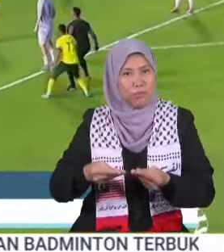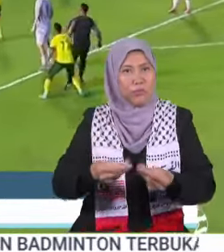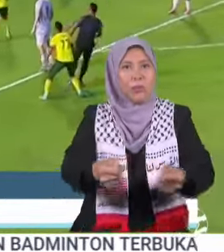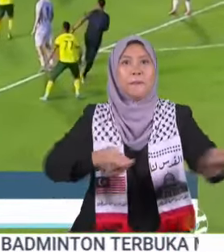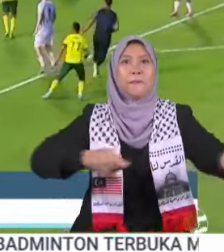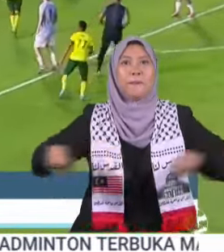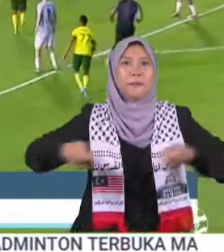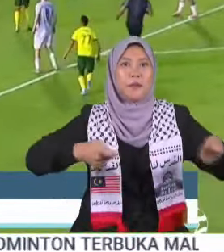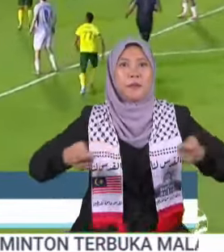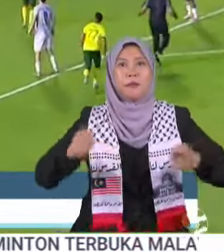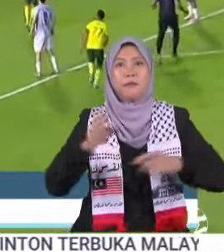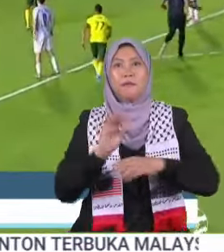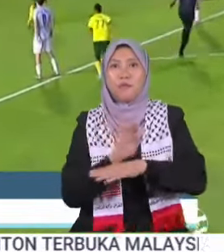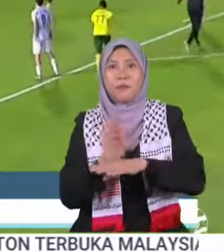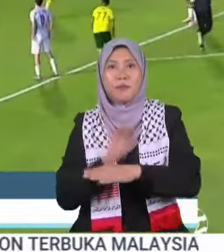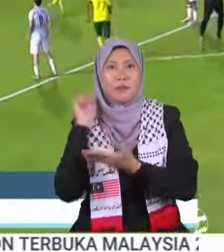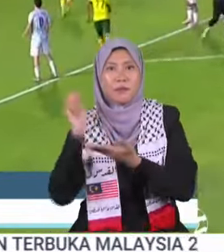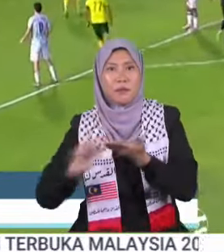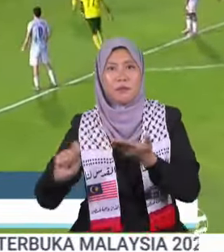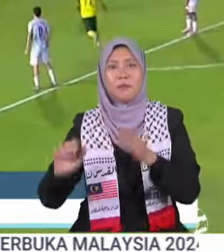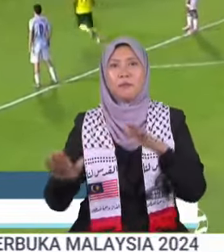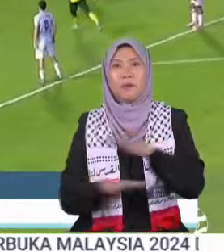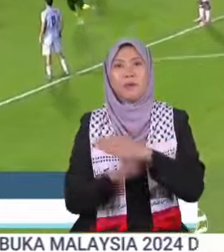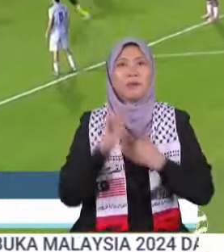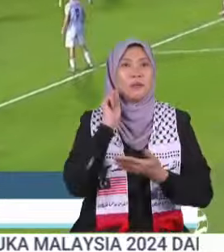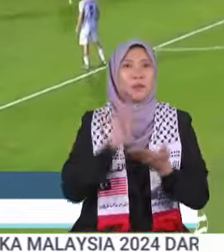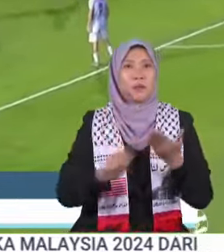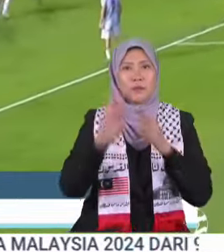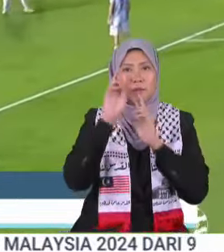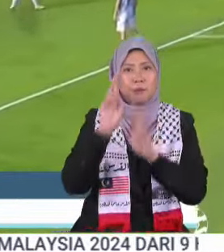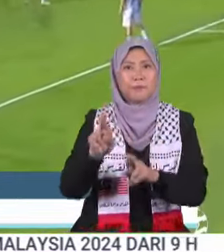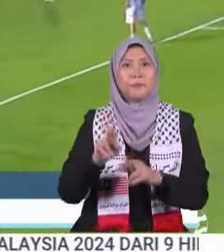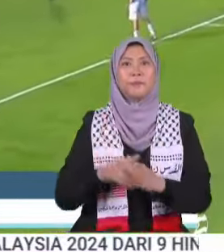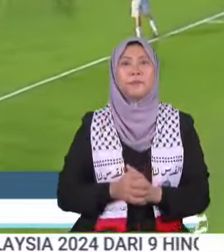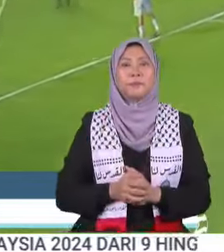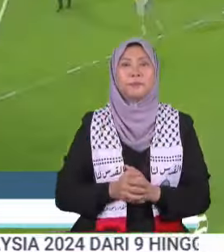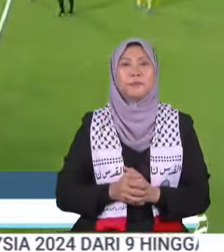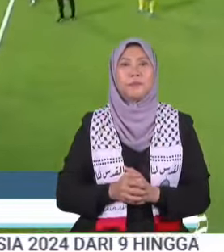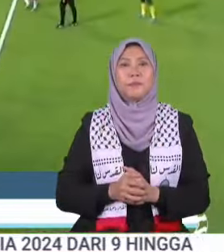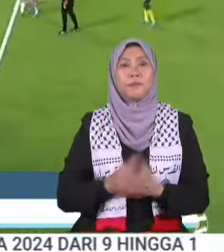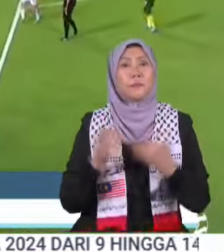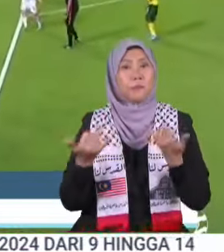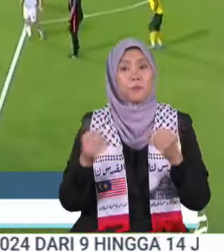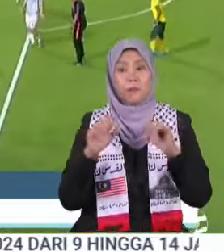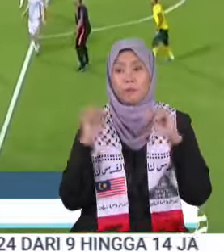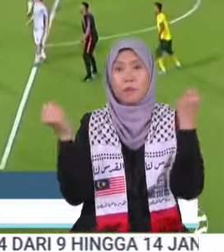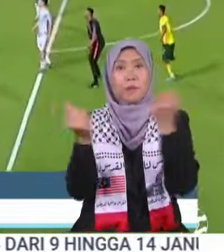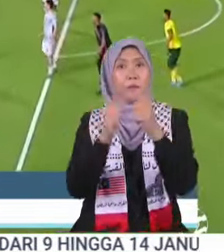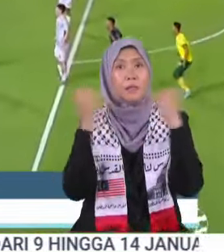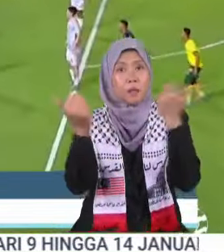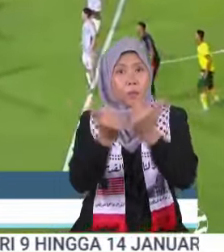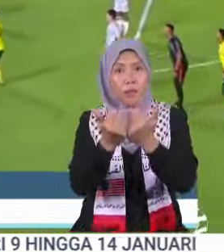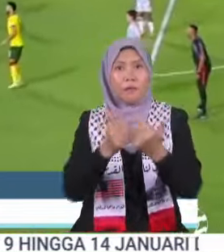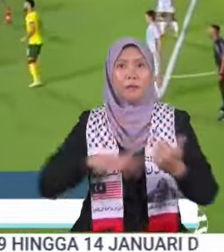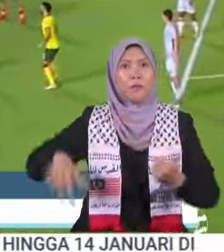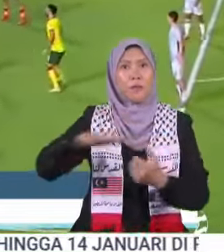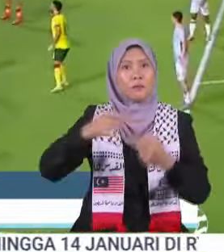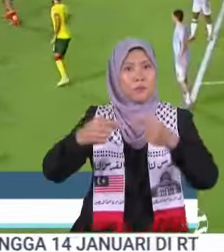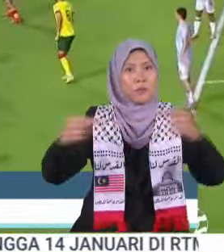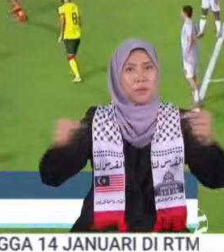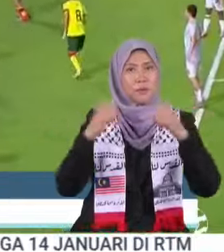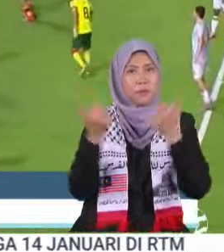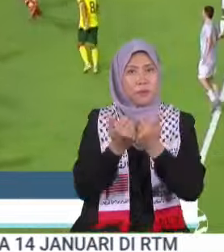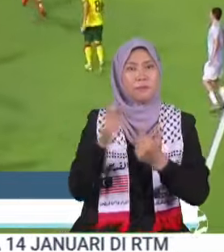pentadbiran dan fungsi sekretariat di di bawah setiausa kehormat menurut statut persatuan kesemua keputusan